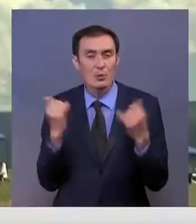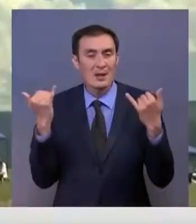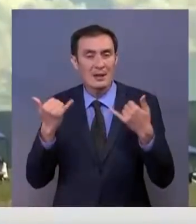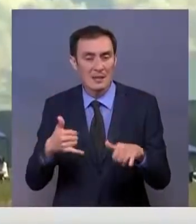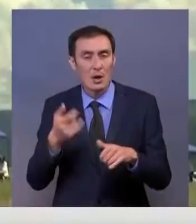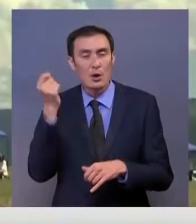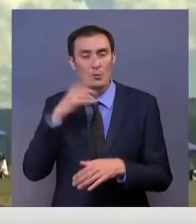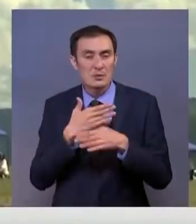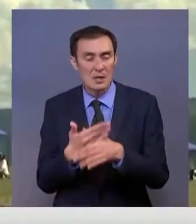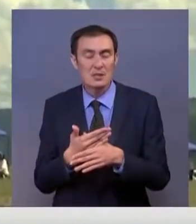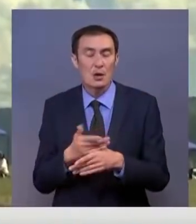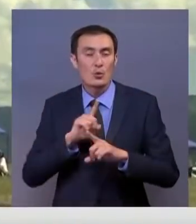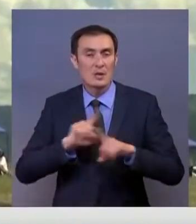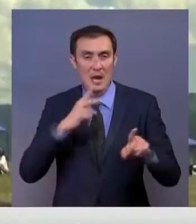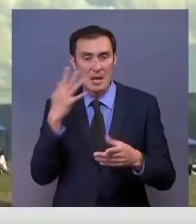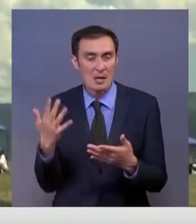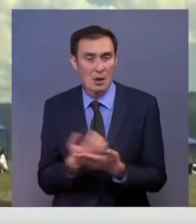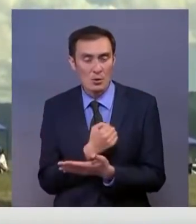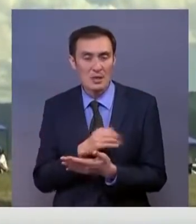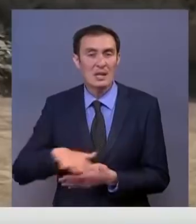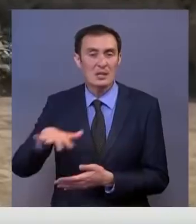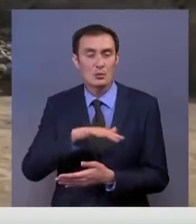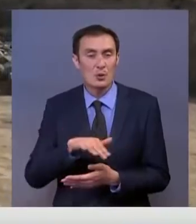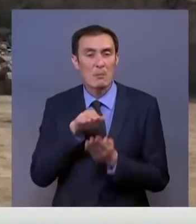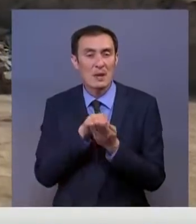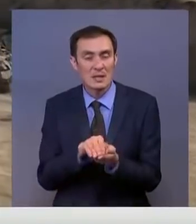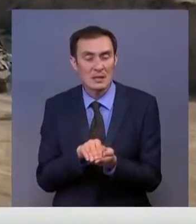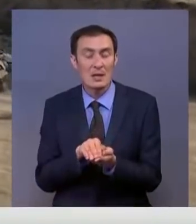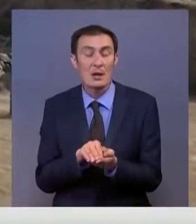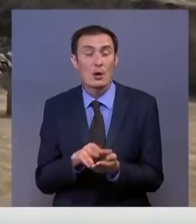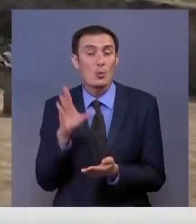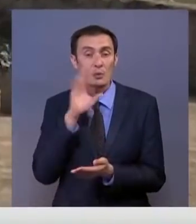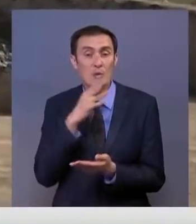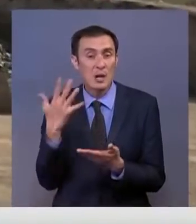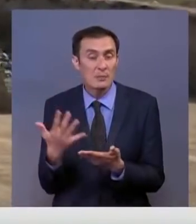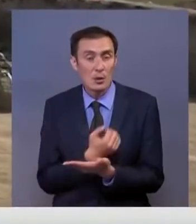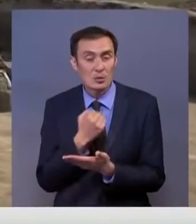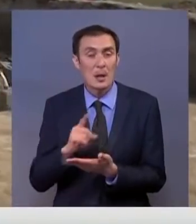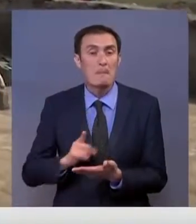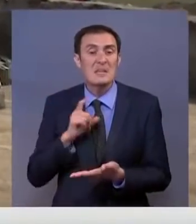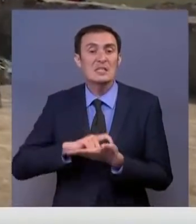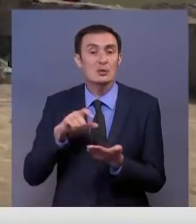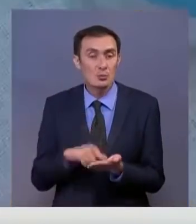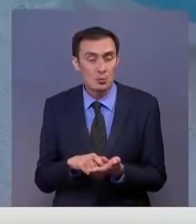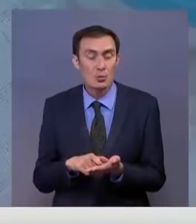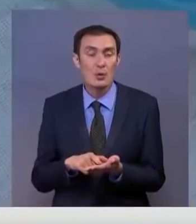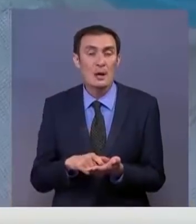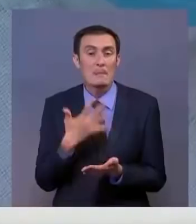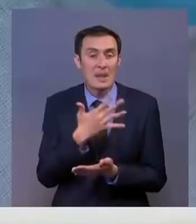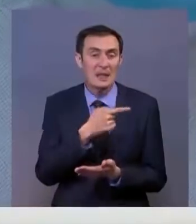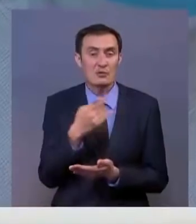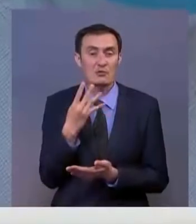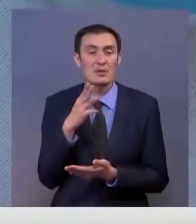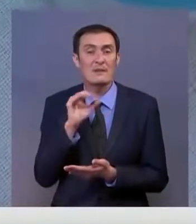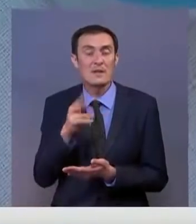поможет раскрыть еще одна уникальная находка. На территории могильника исследователям удалось обнаружить мастерскую образца